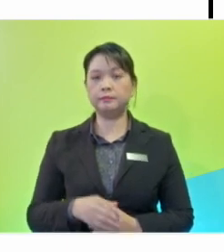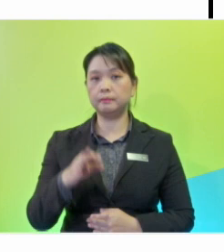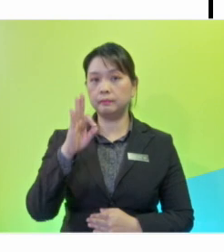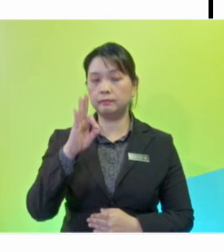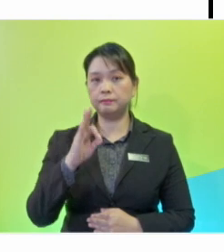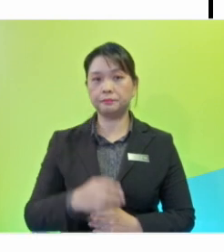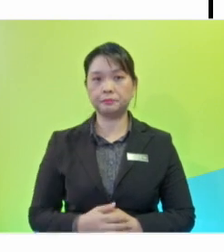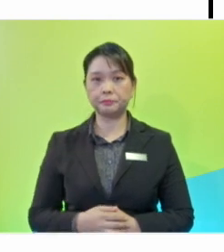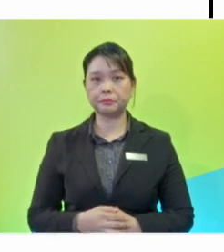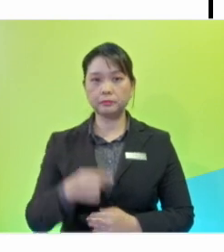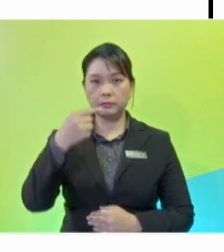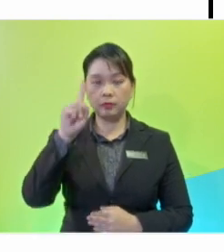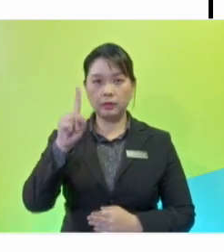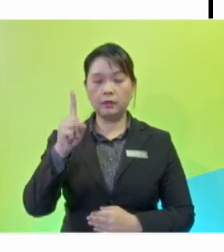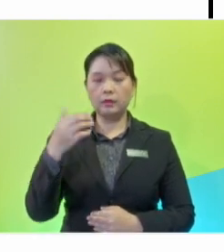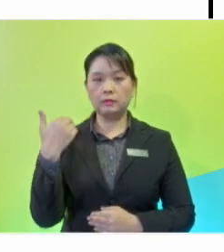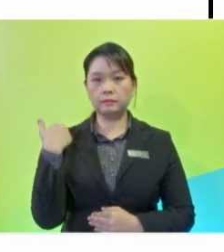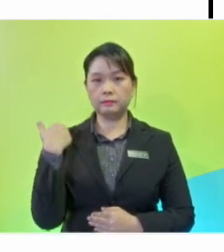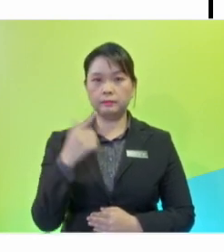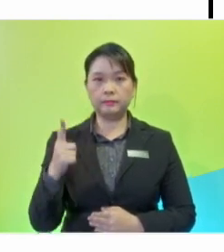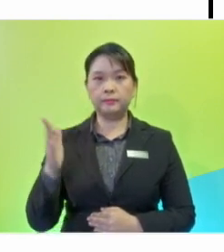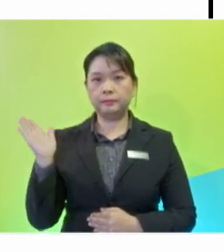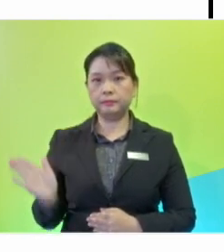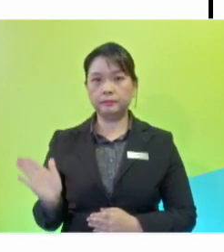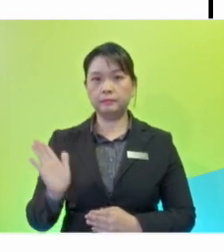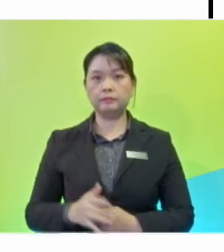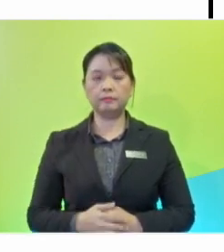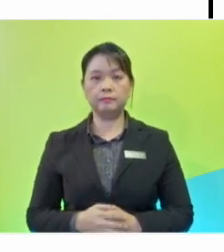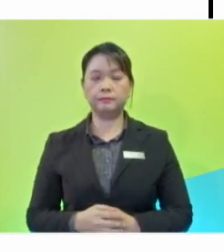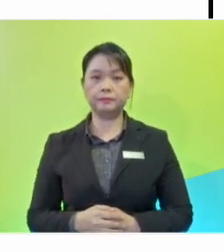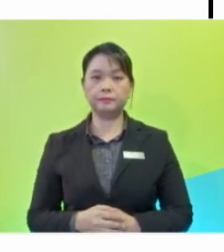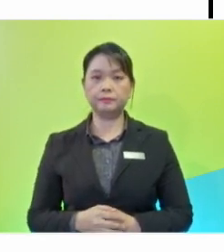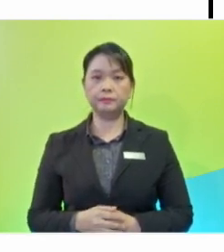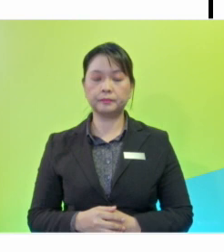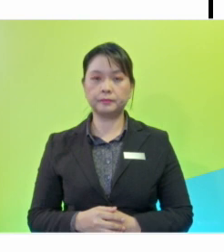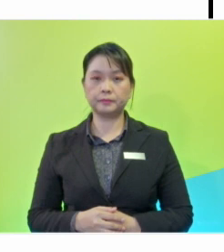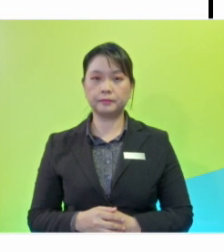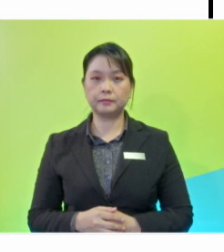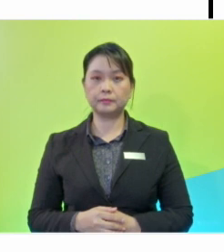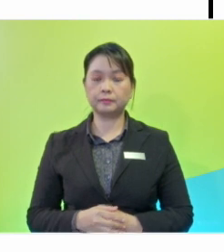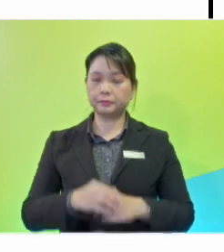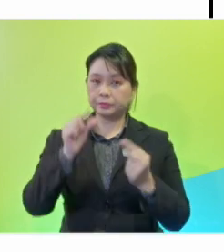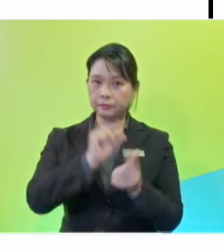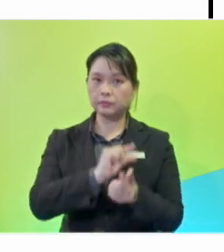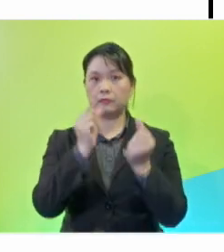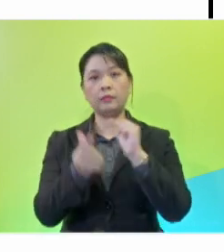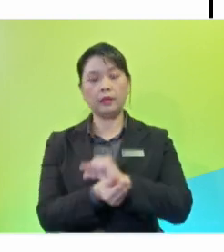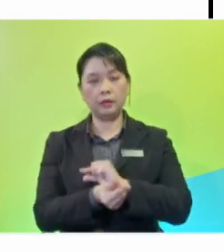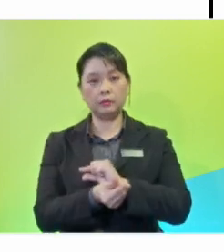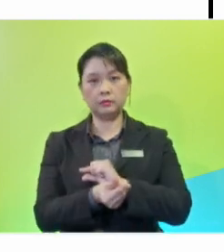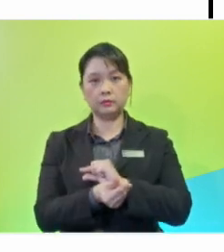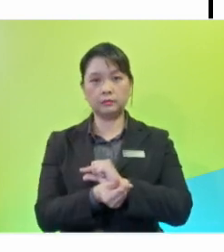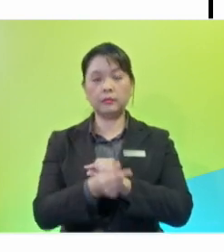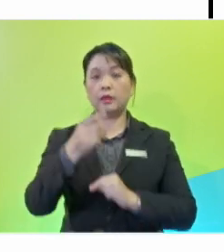kita letak x = 2x Maka itulah nilai x yang kita gantikan pula ke dalam